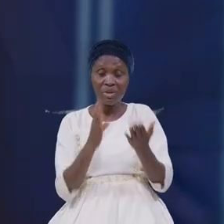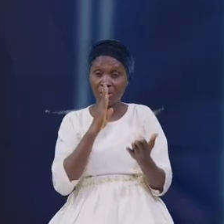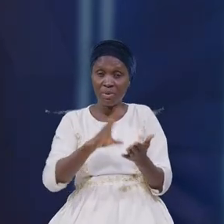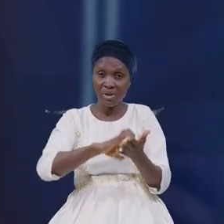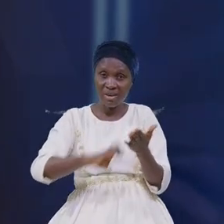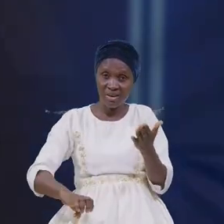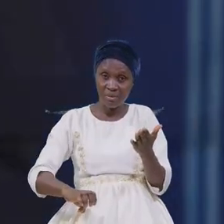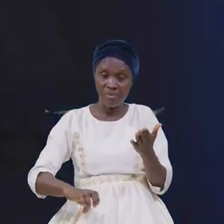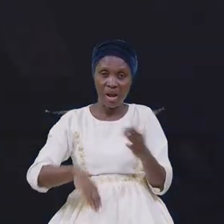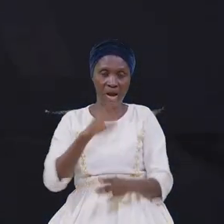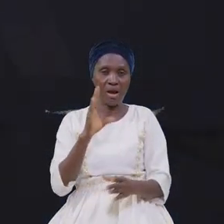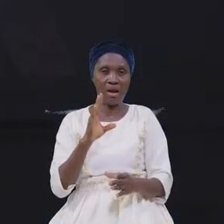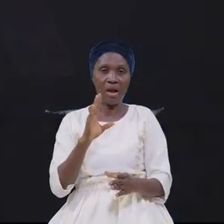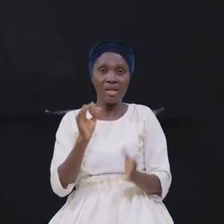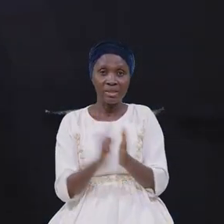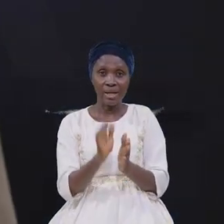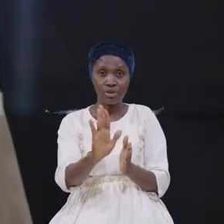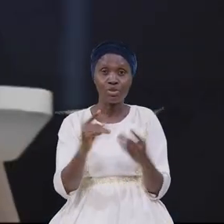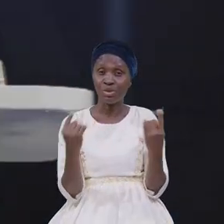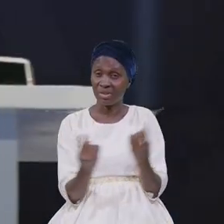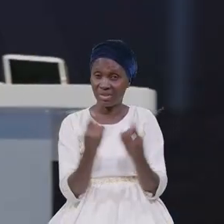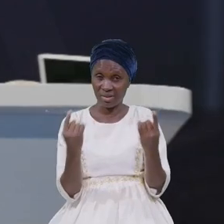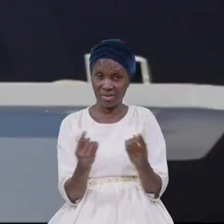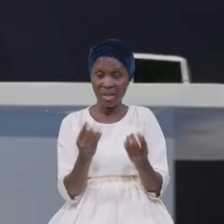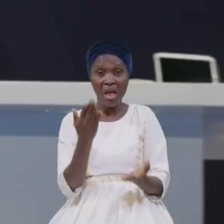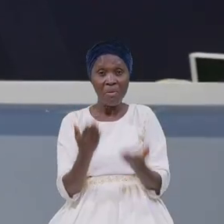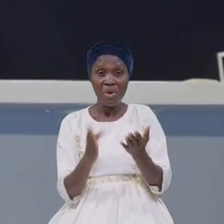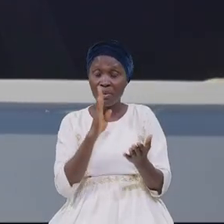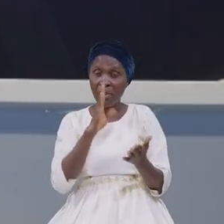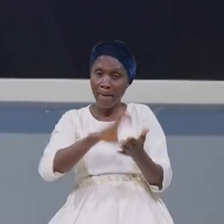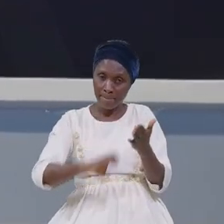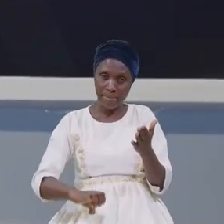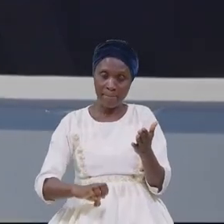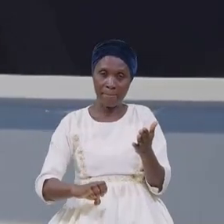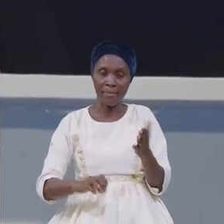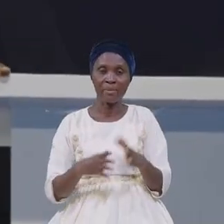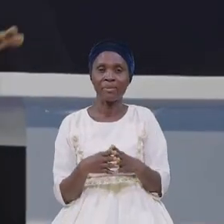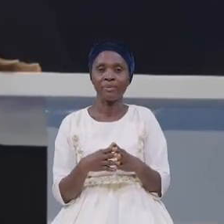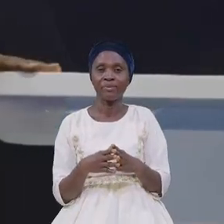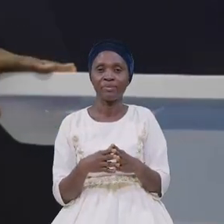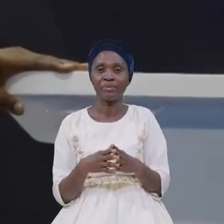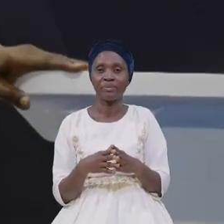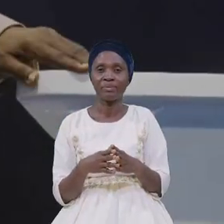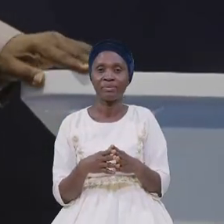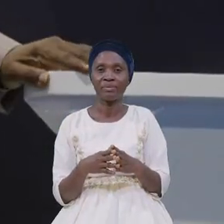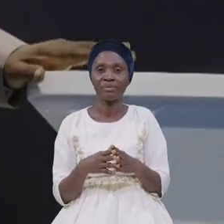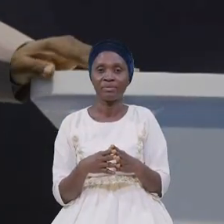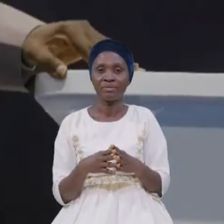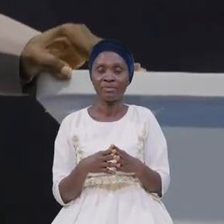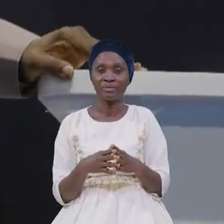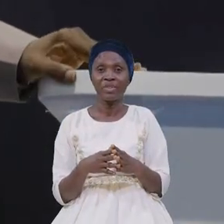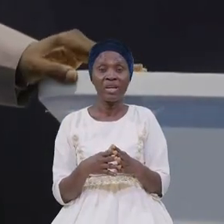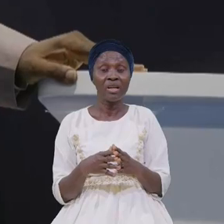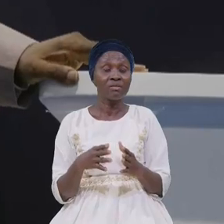effacés. Pour que vos péchés soient effacés. Voyez, ces jours,